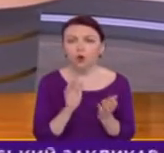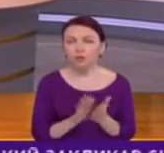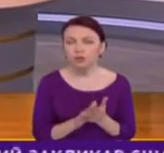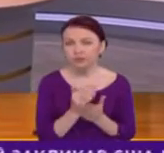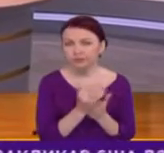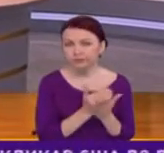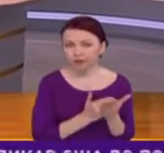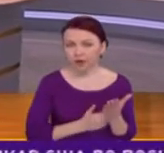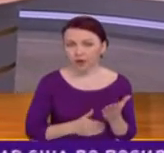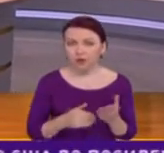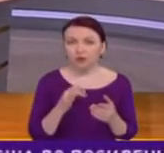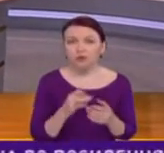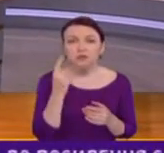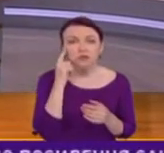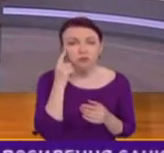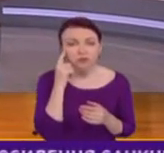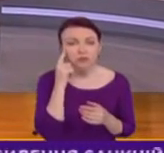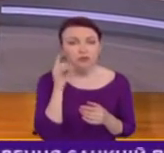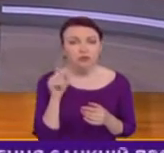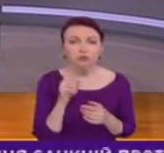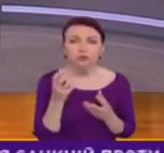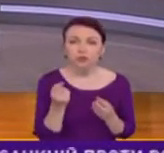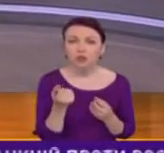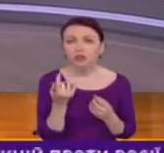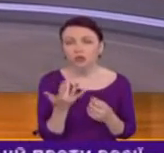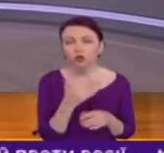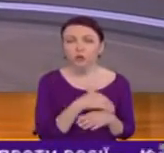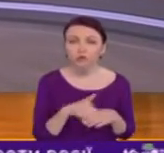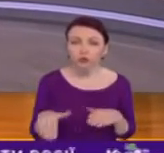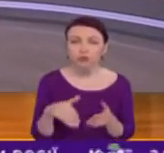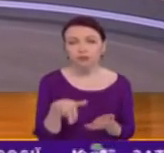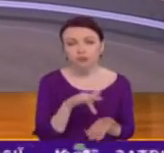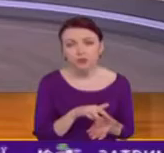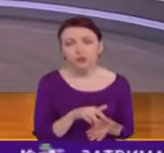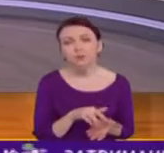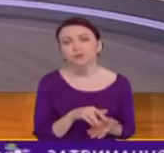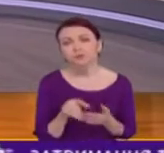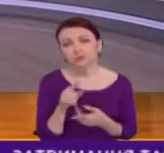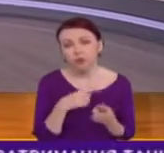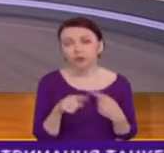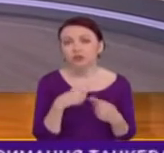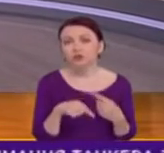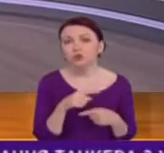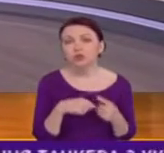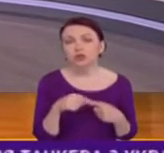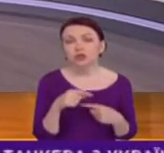водночас задумується над тим, щоб ще на декількох вулицях міста повернути